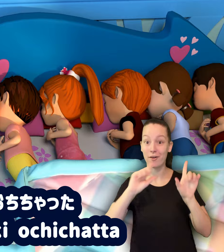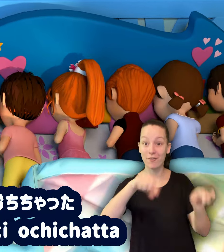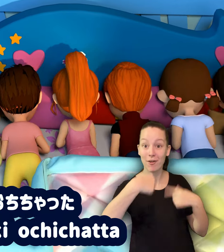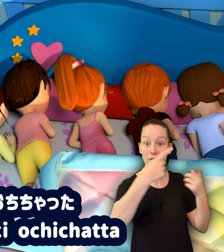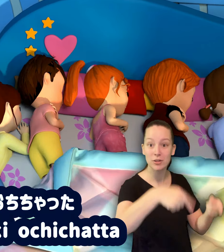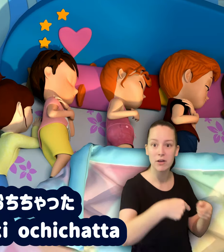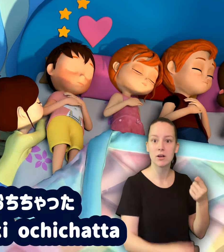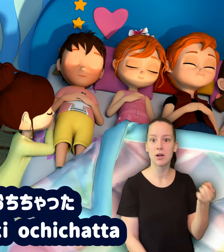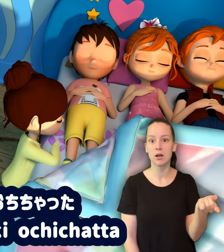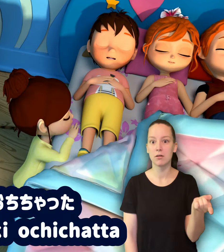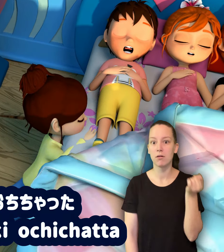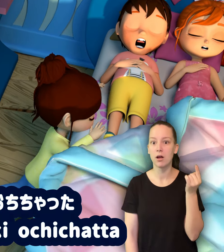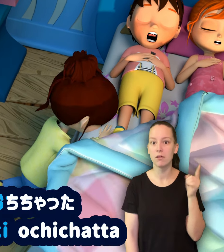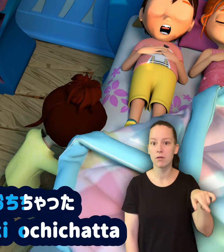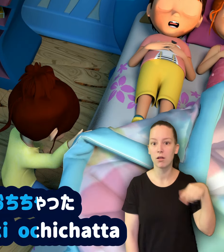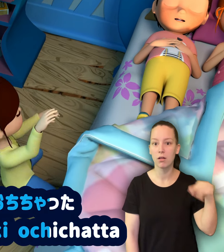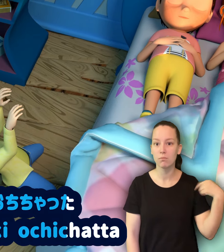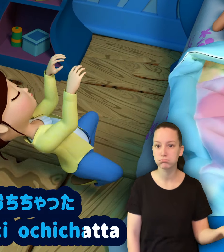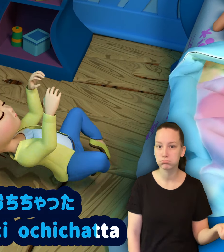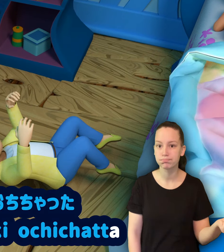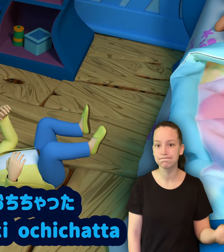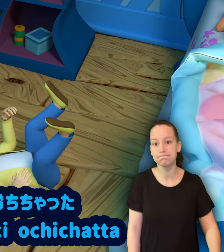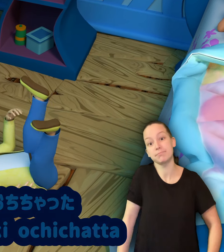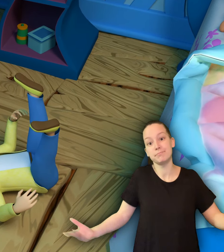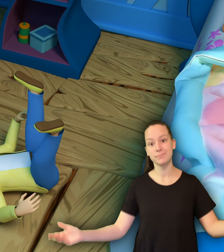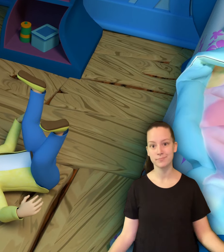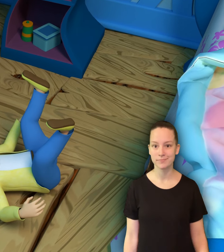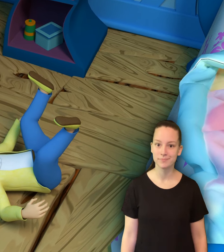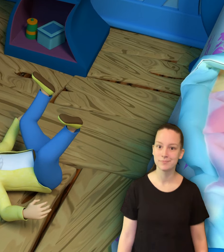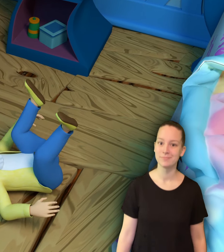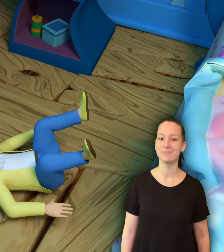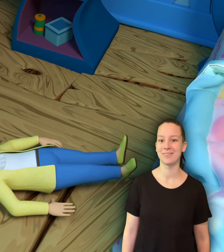転がったら1匹落ちちゃった